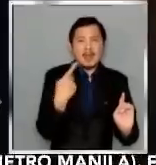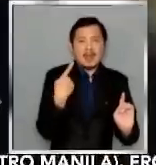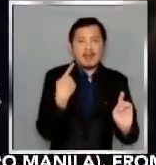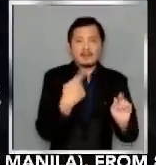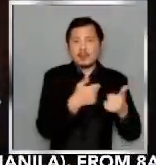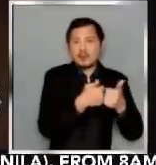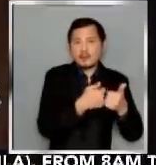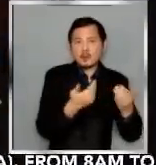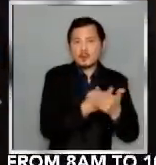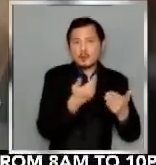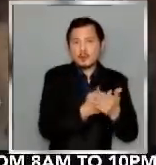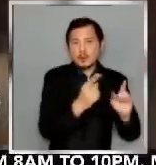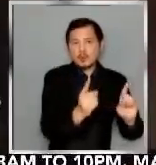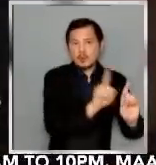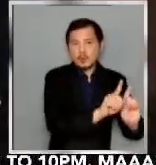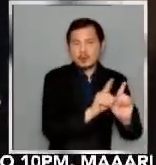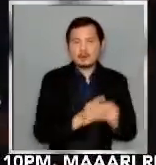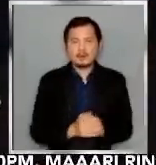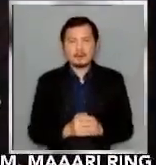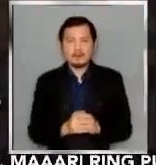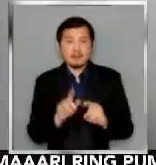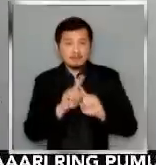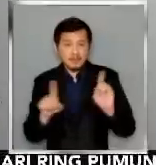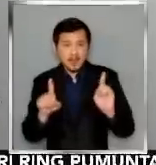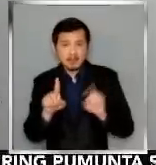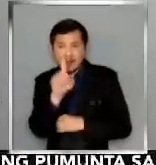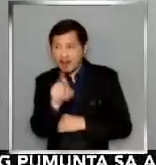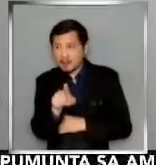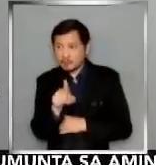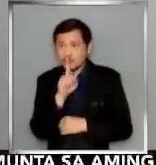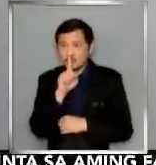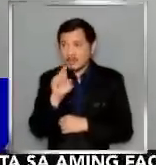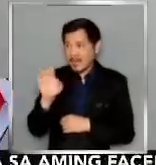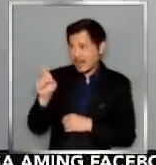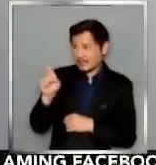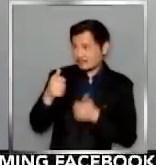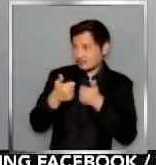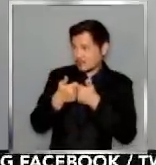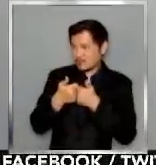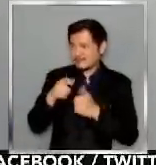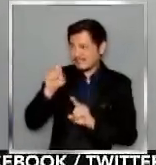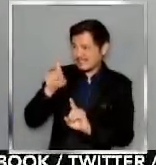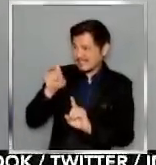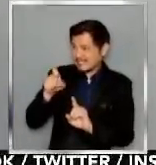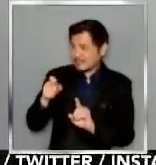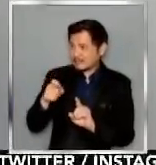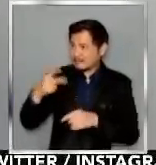ang tatanungin, dapat bang pagbigyan muli ang ex? Pag ex ko na, wala na talaga. Kinakalimutan ko na eh. Hindi ko